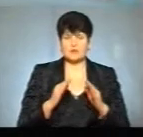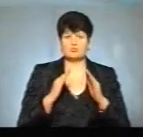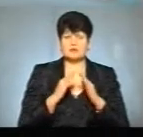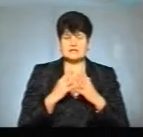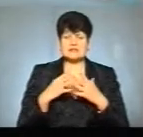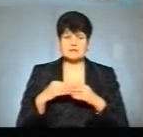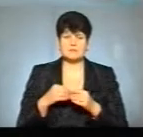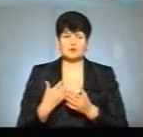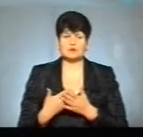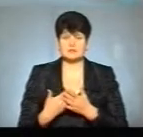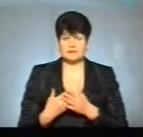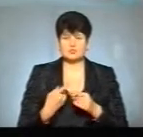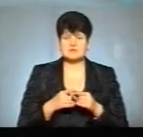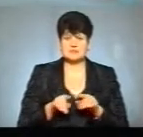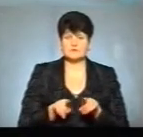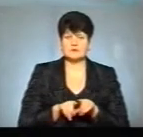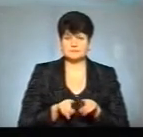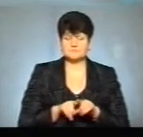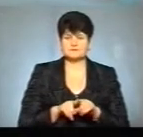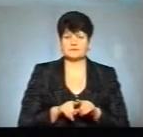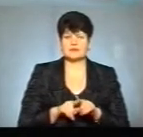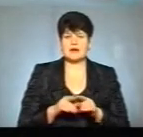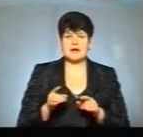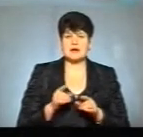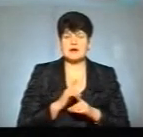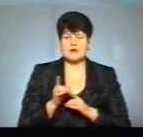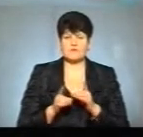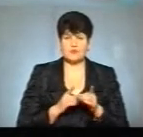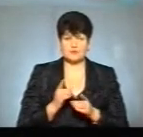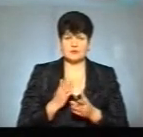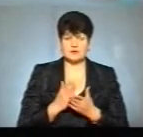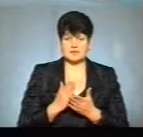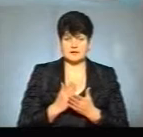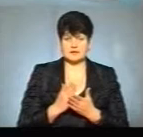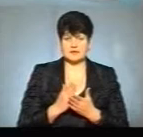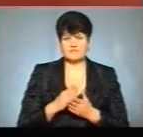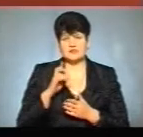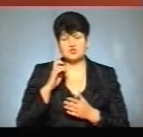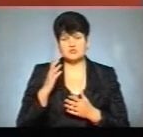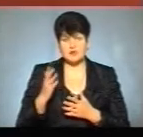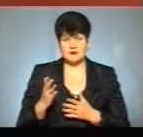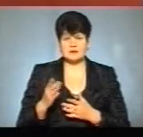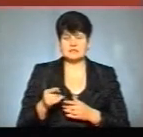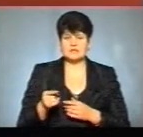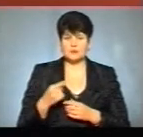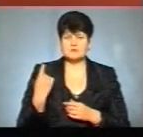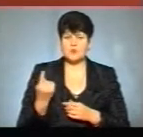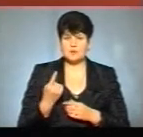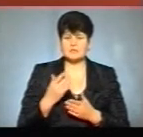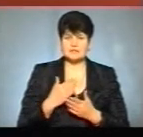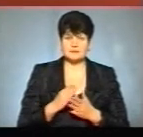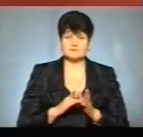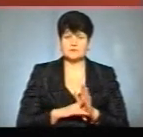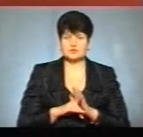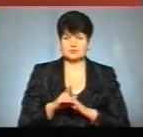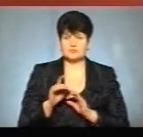сімейного типу. Це співзвучно з реформою, яка йде деінституціалізації в державі. Власне, Тернопільська область є пілотним